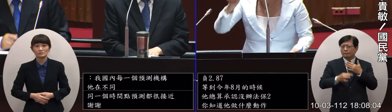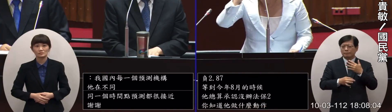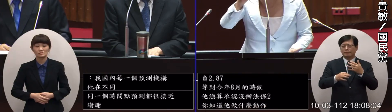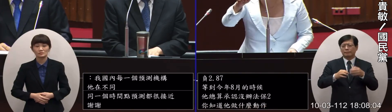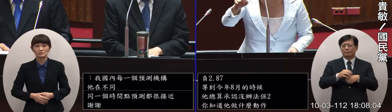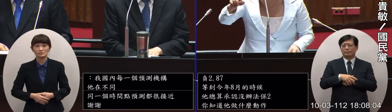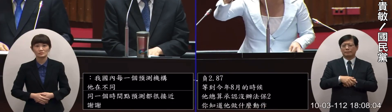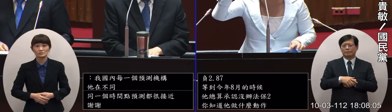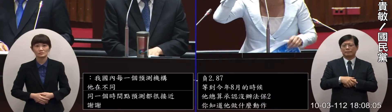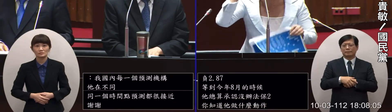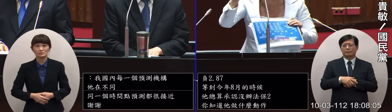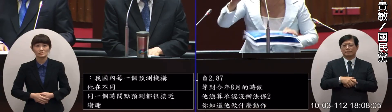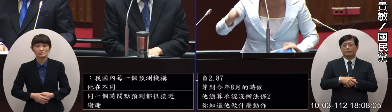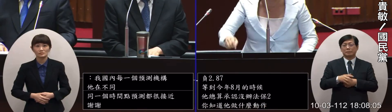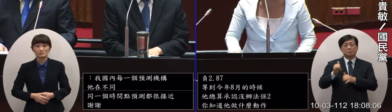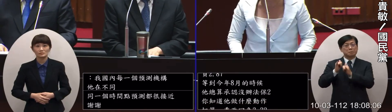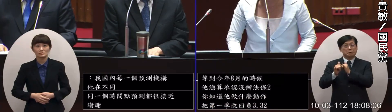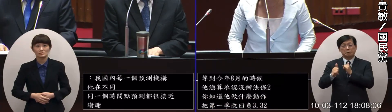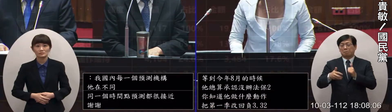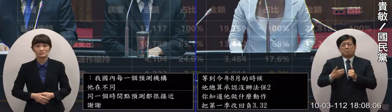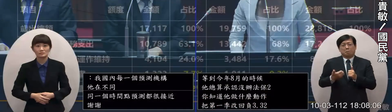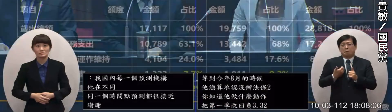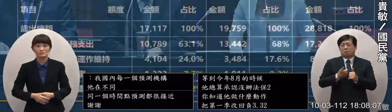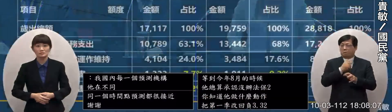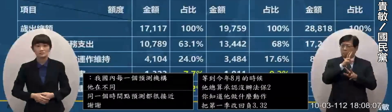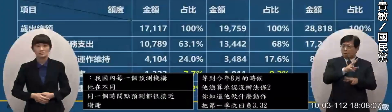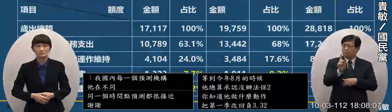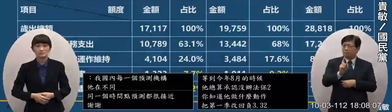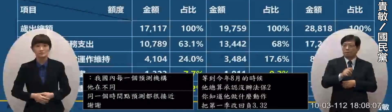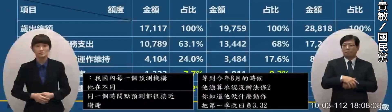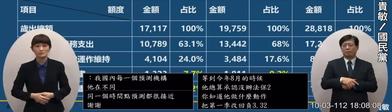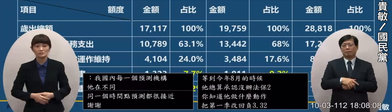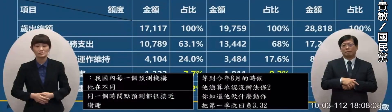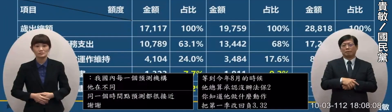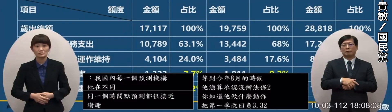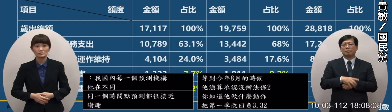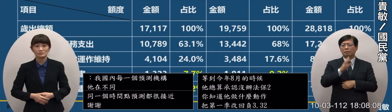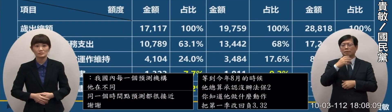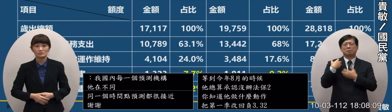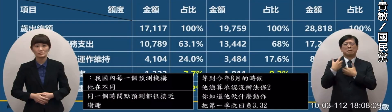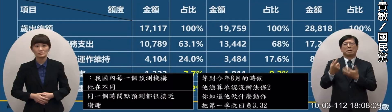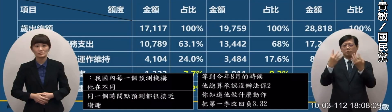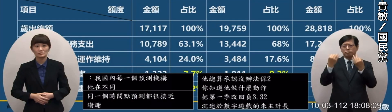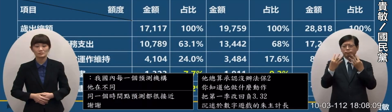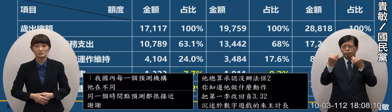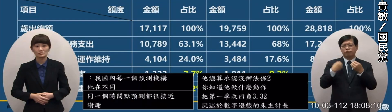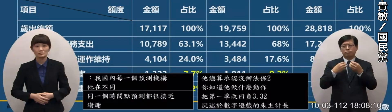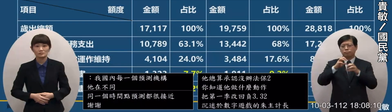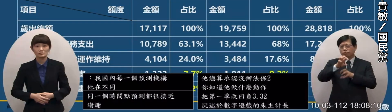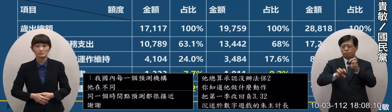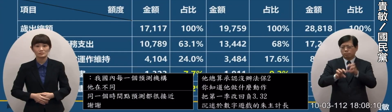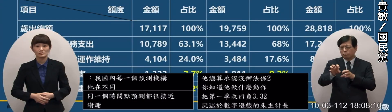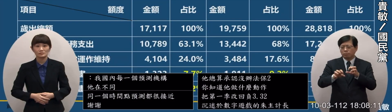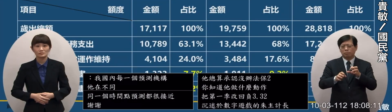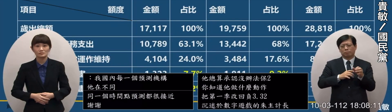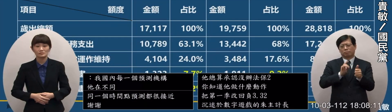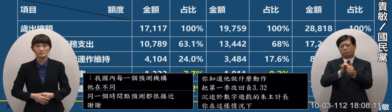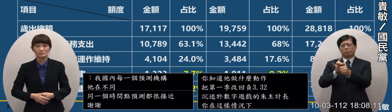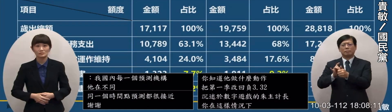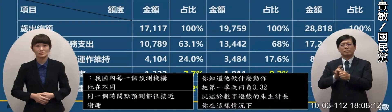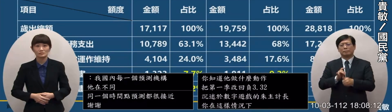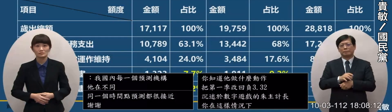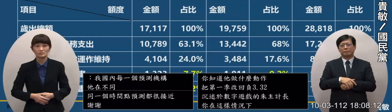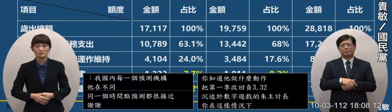呢，完全不让老百姓知道事实的真相，就是透过这些的文字游戏去操